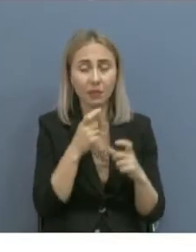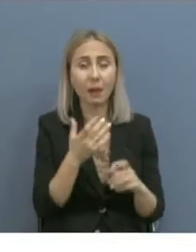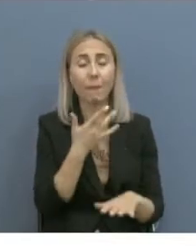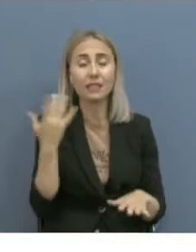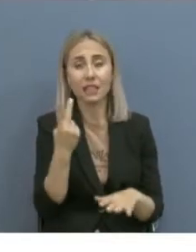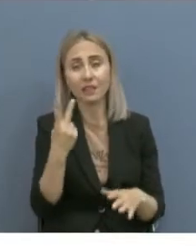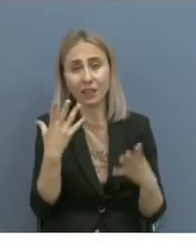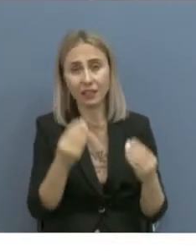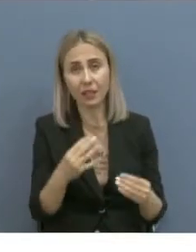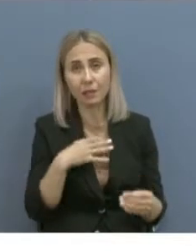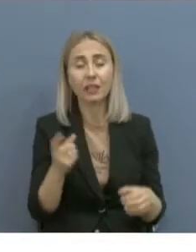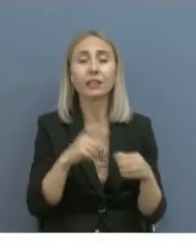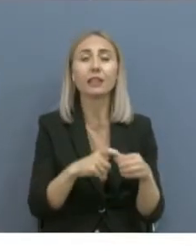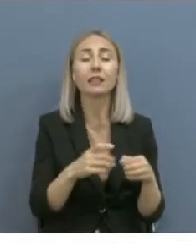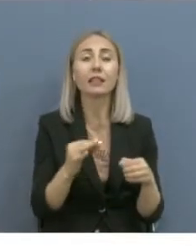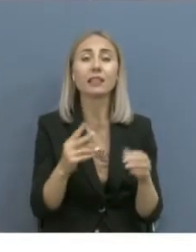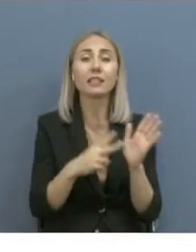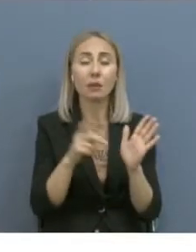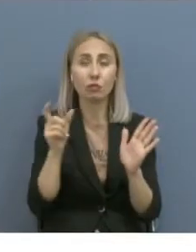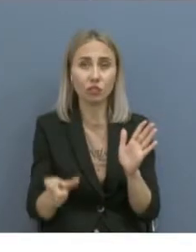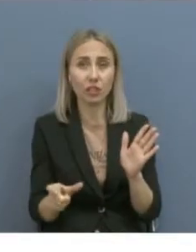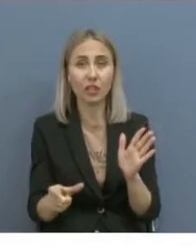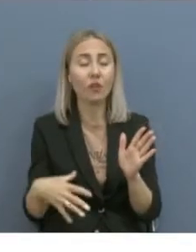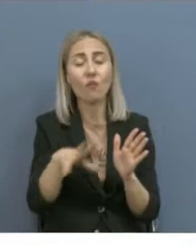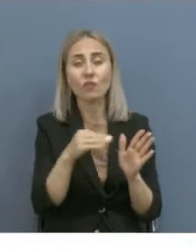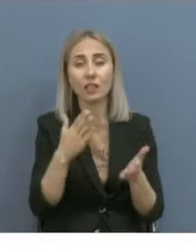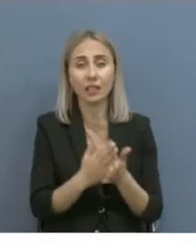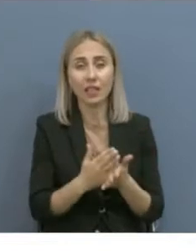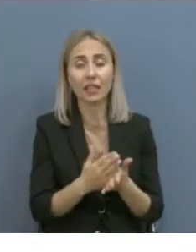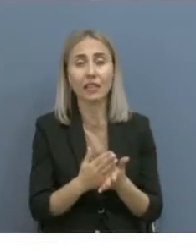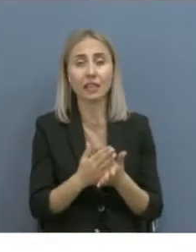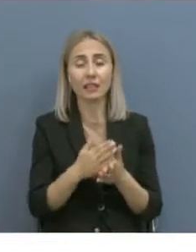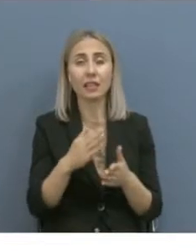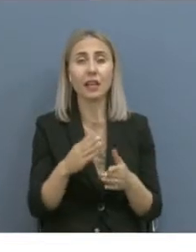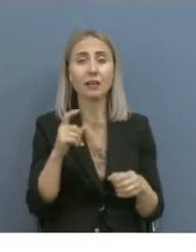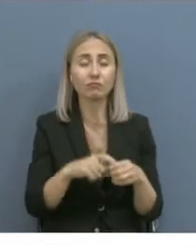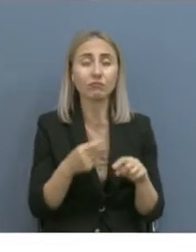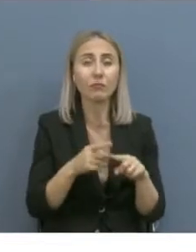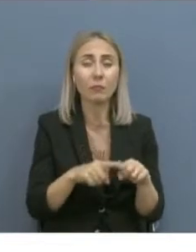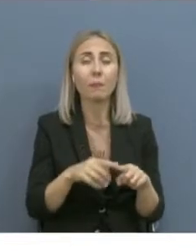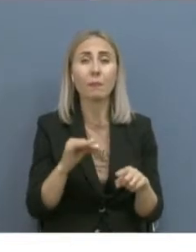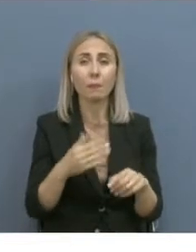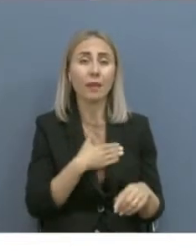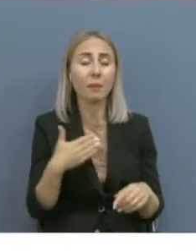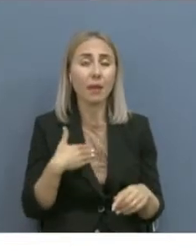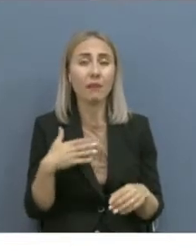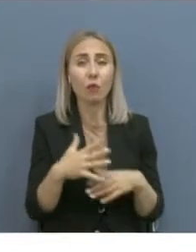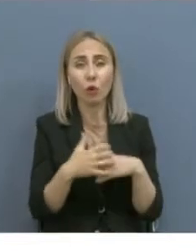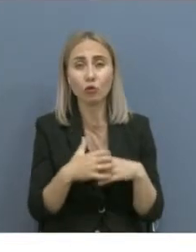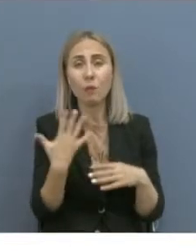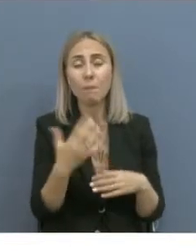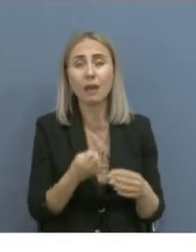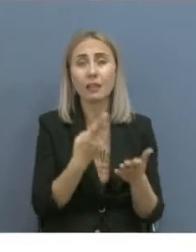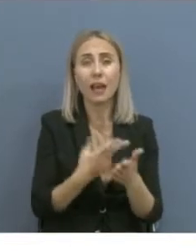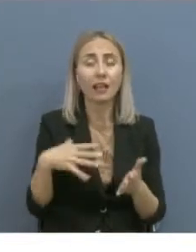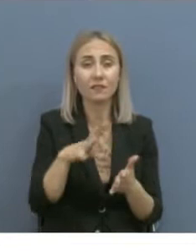күнде 7 адам тіркелді. Барлығында пневмония сырқатының белгілері бар. Көкшетауда 5 науқас анықталды. Олар ауруханаға ауыр жағдайда түсіп жатыр.